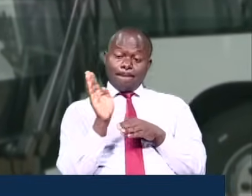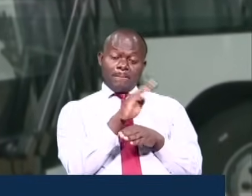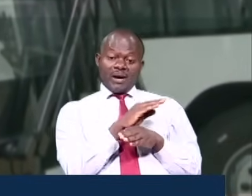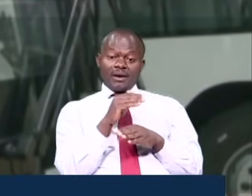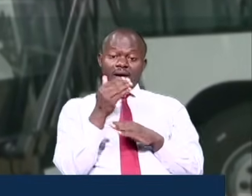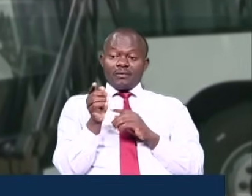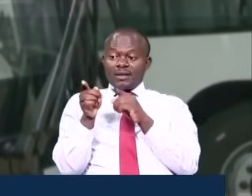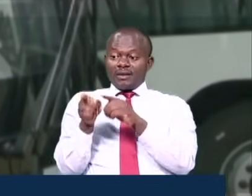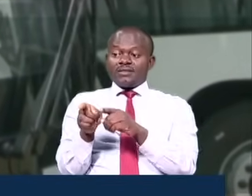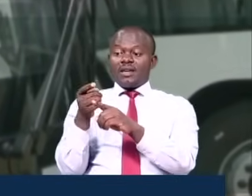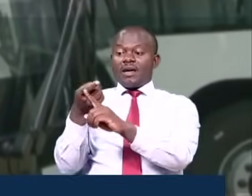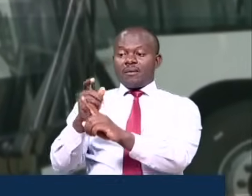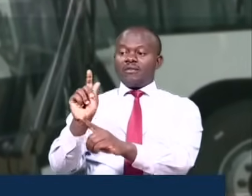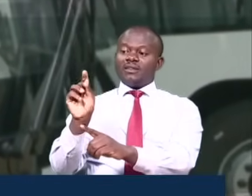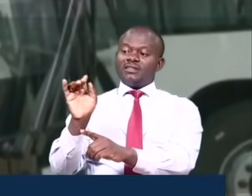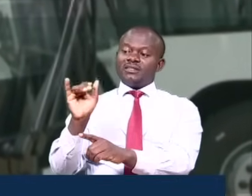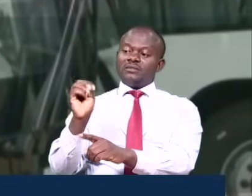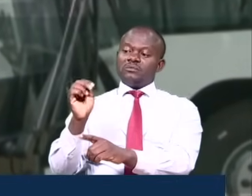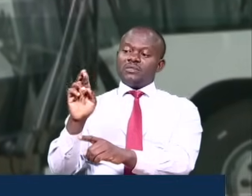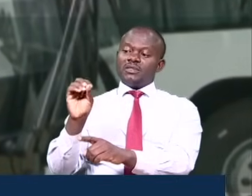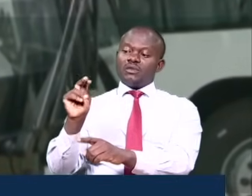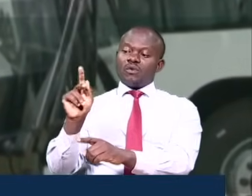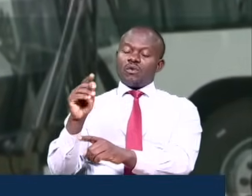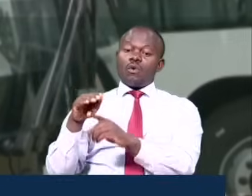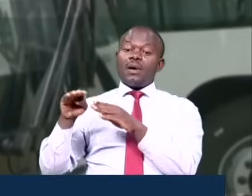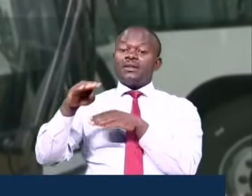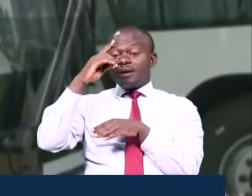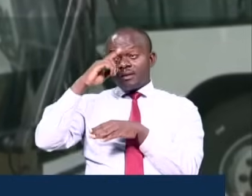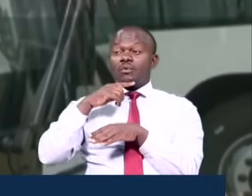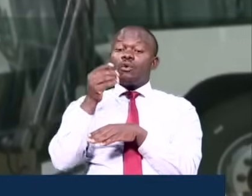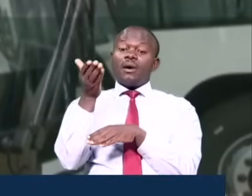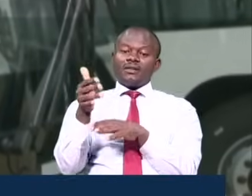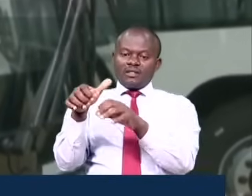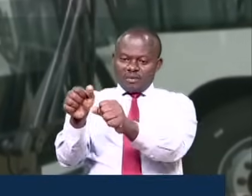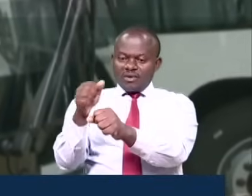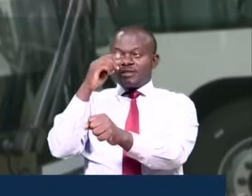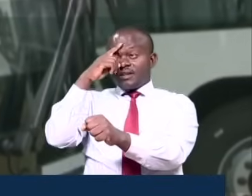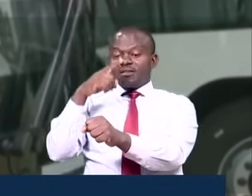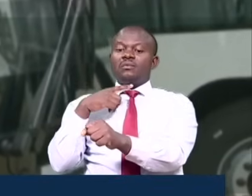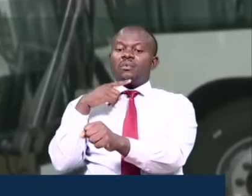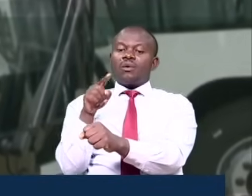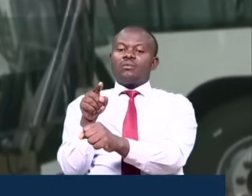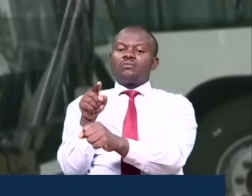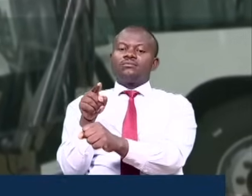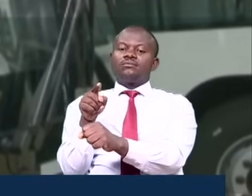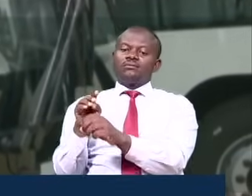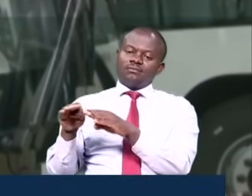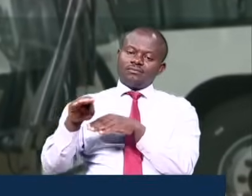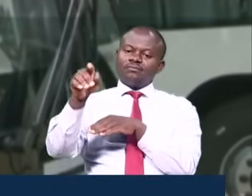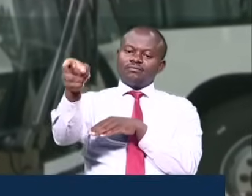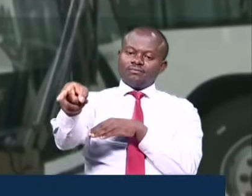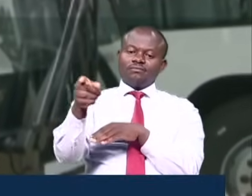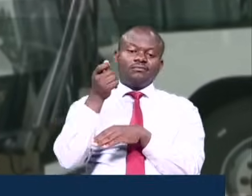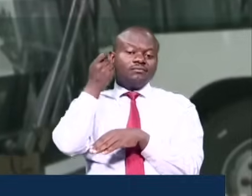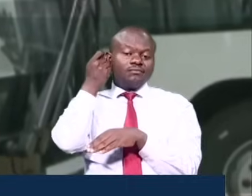igasanga abagenzi bava Kimironko bajya Nyabugogo bahari izajya ifata abagenzi bava Kimironko bajya Nyabugogo